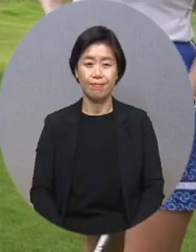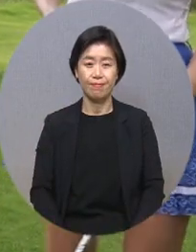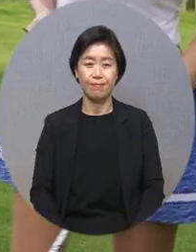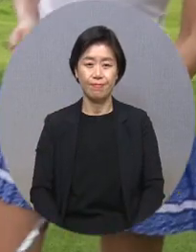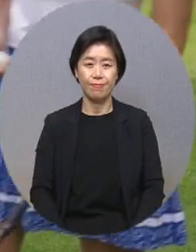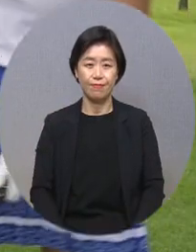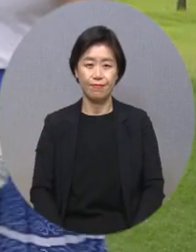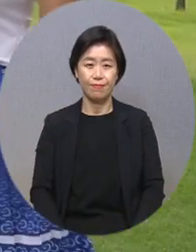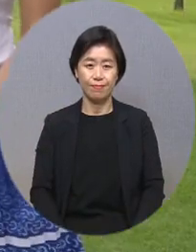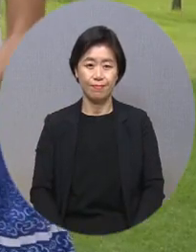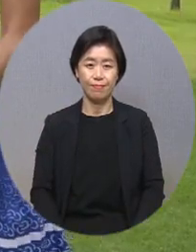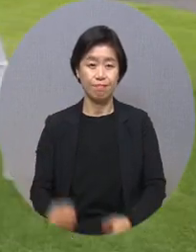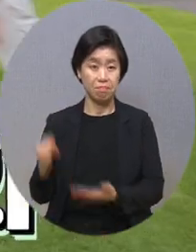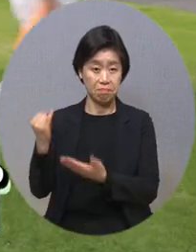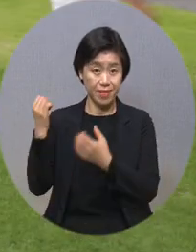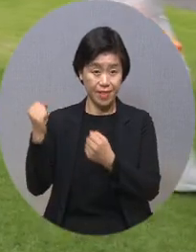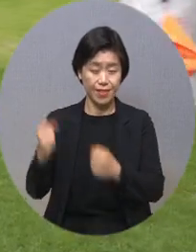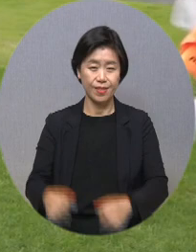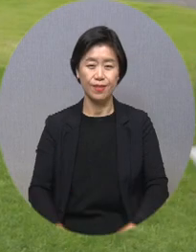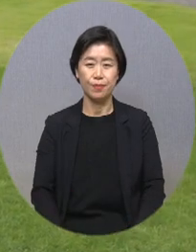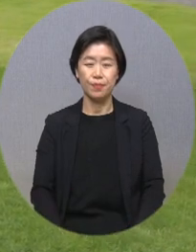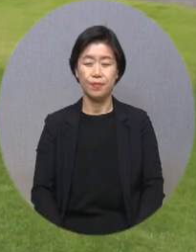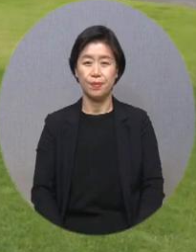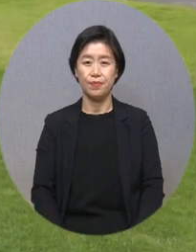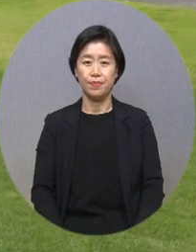화이팅 은지 화이팅 화이팅